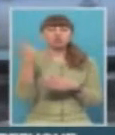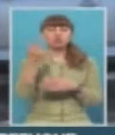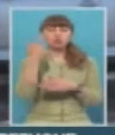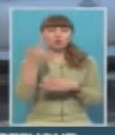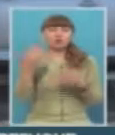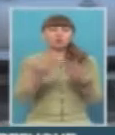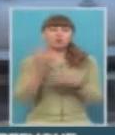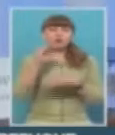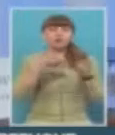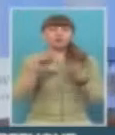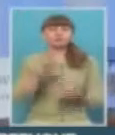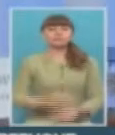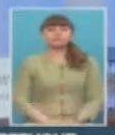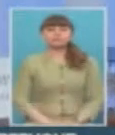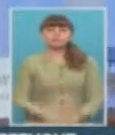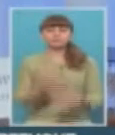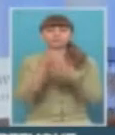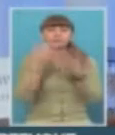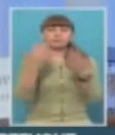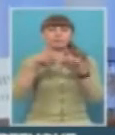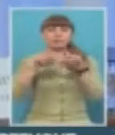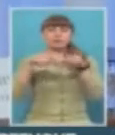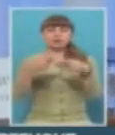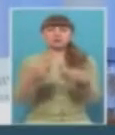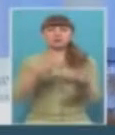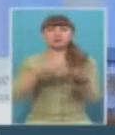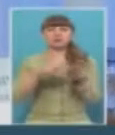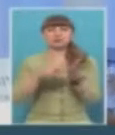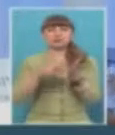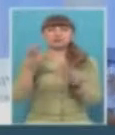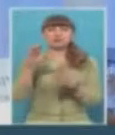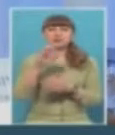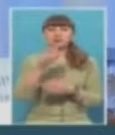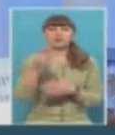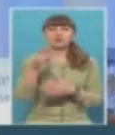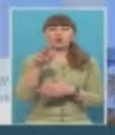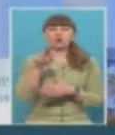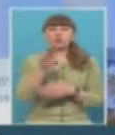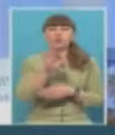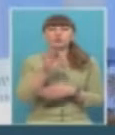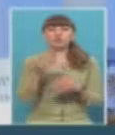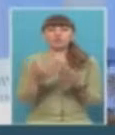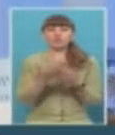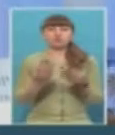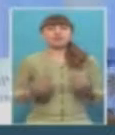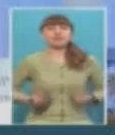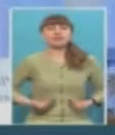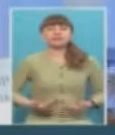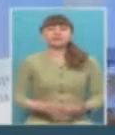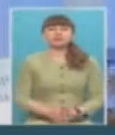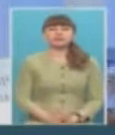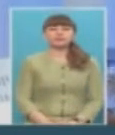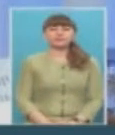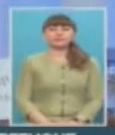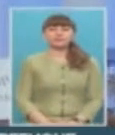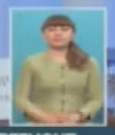малая часть запланированного. Мы планируем дать ССГПО новую жизнь. Мы планируем и